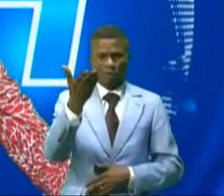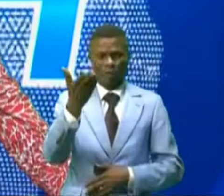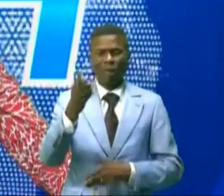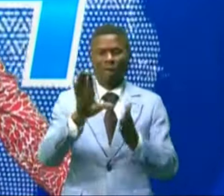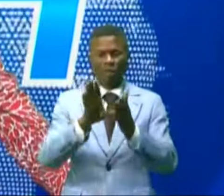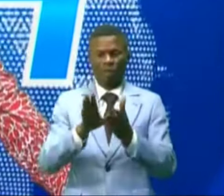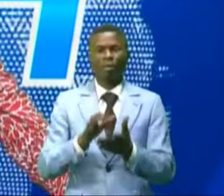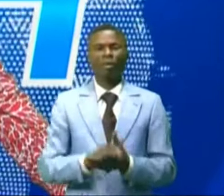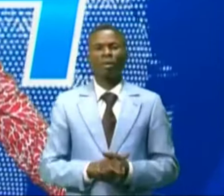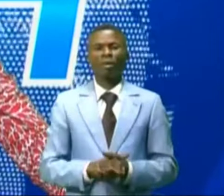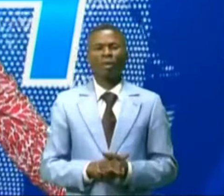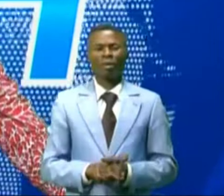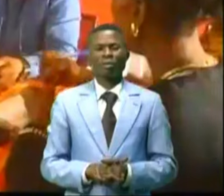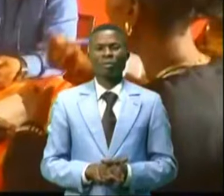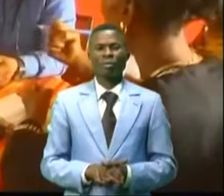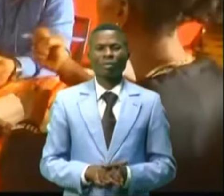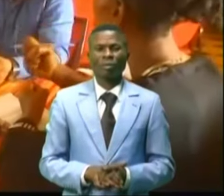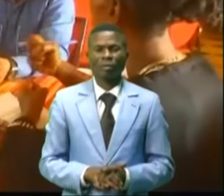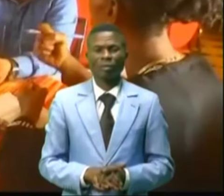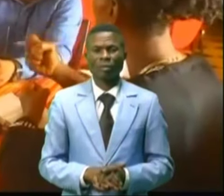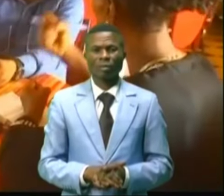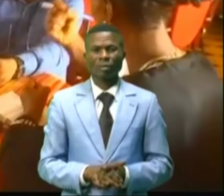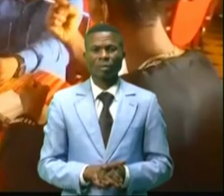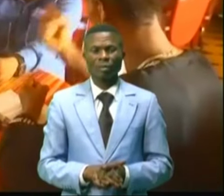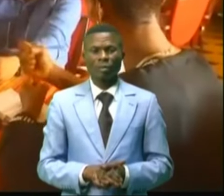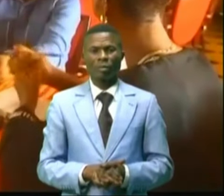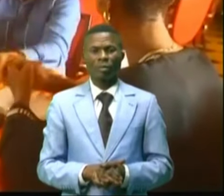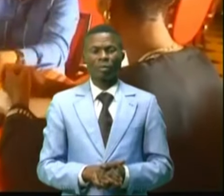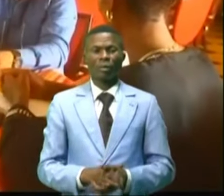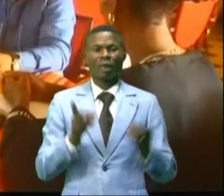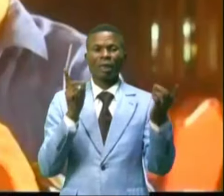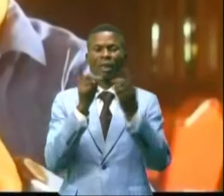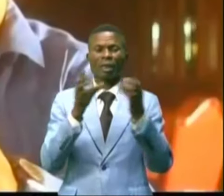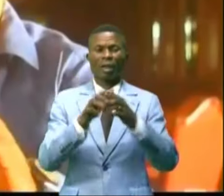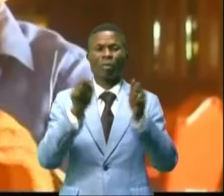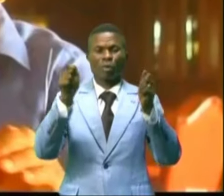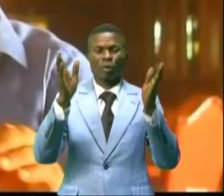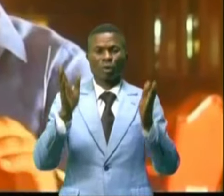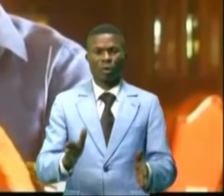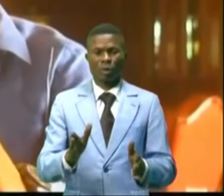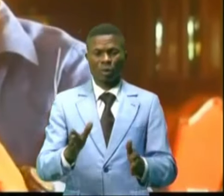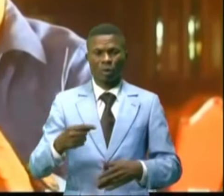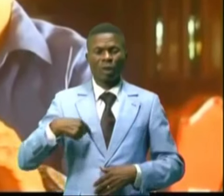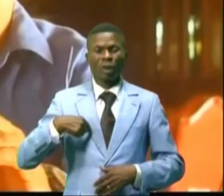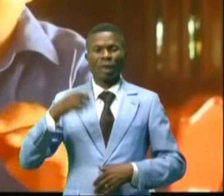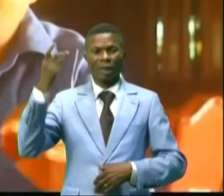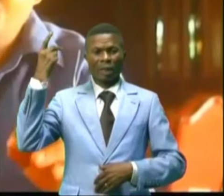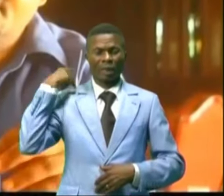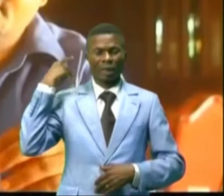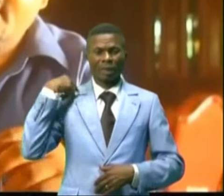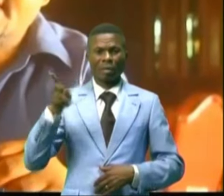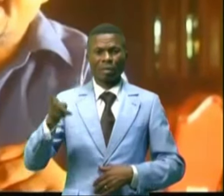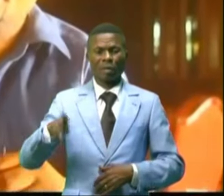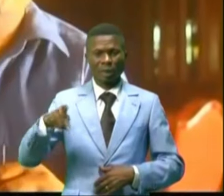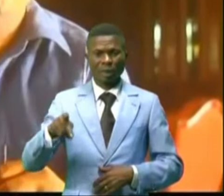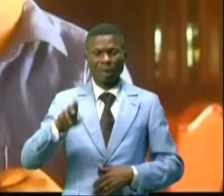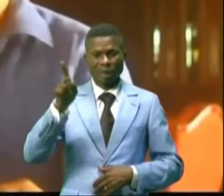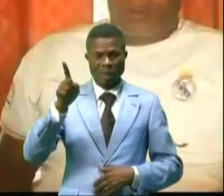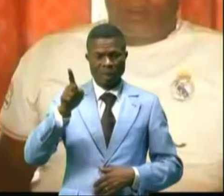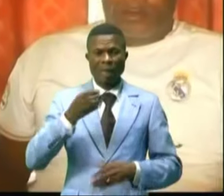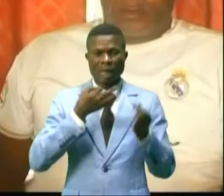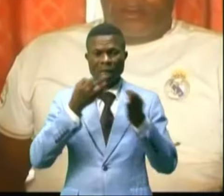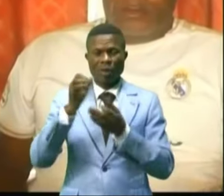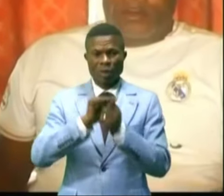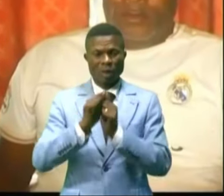RTNT Équateur. Au cours de ce point de presse, il a été question pour l'élu des Bolomba de faire sa lecture sur le